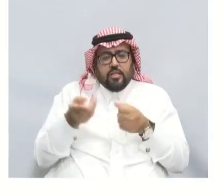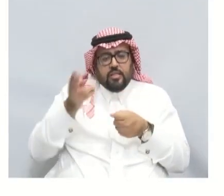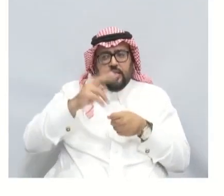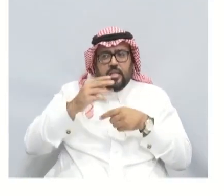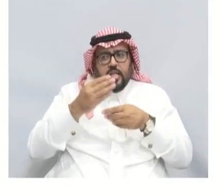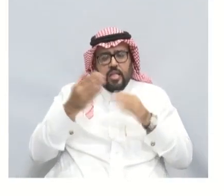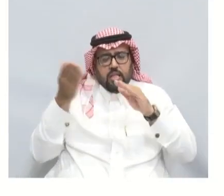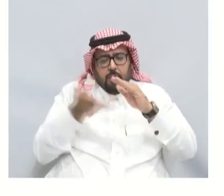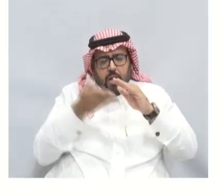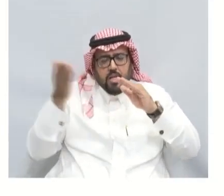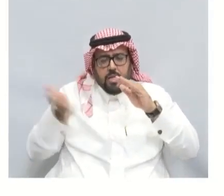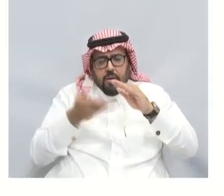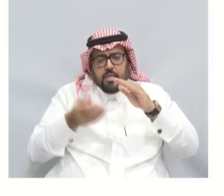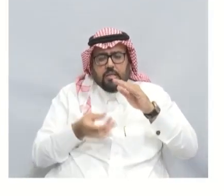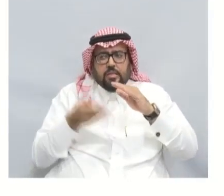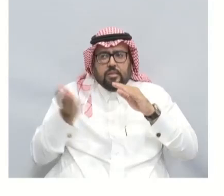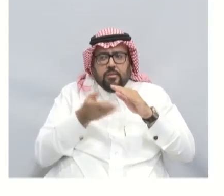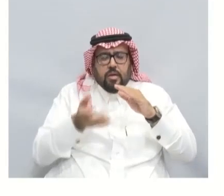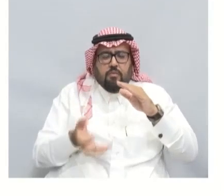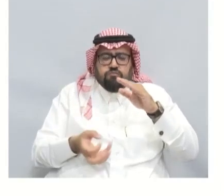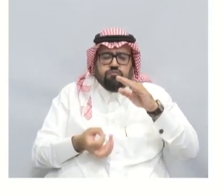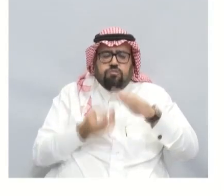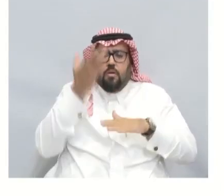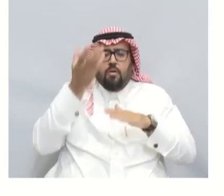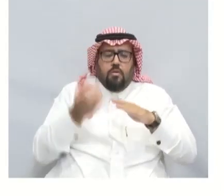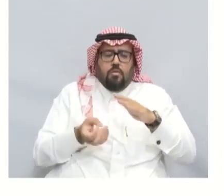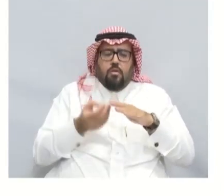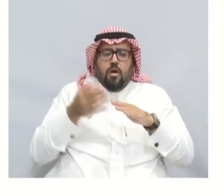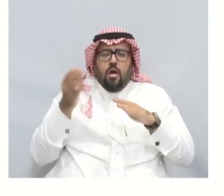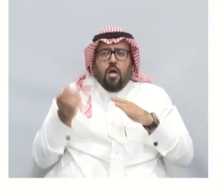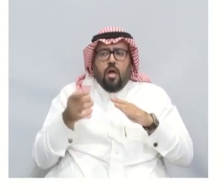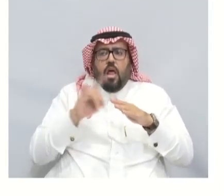تتابع طبقة فوق طبقة أخرى فوق طبقة أخرى،